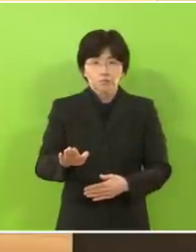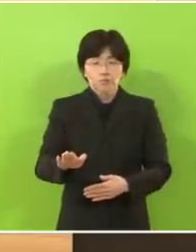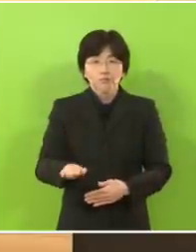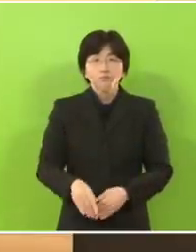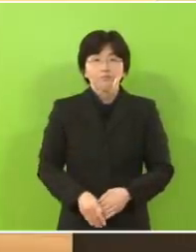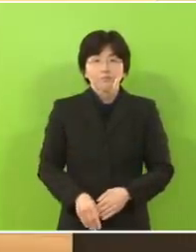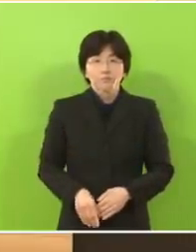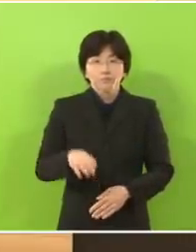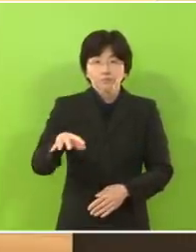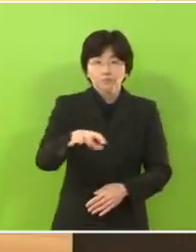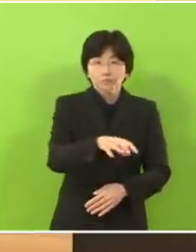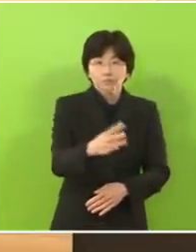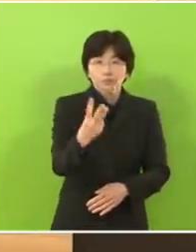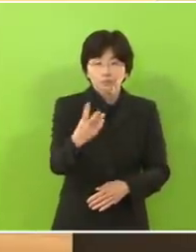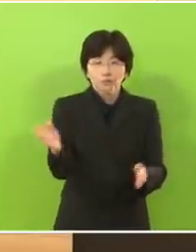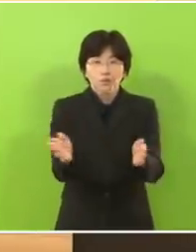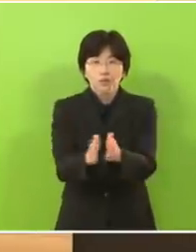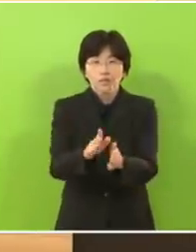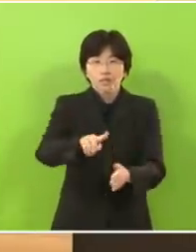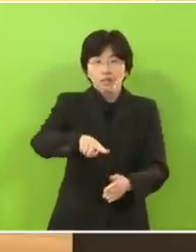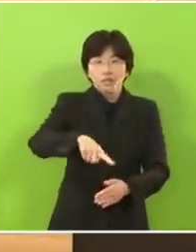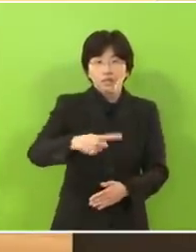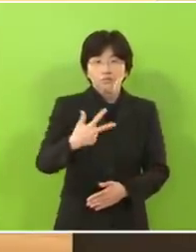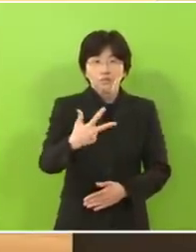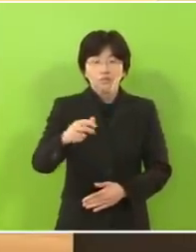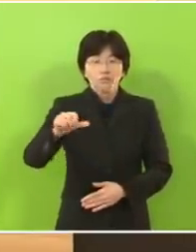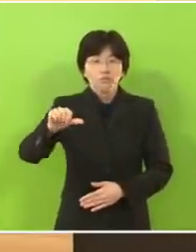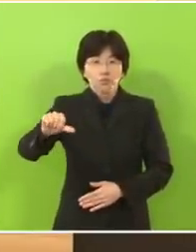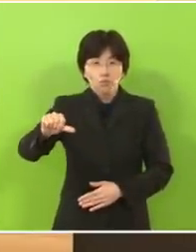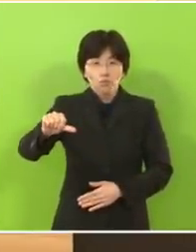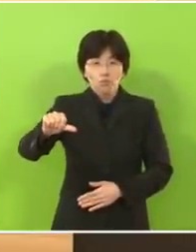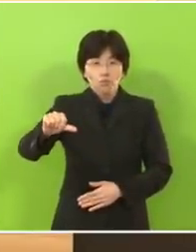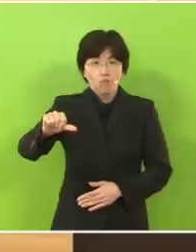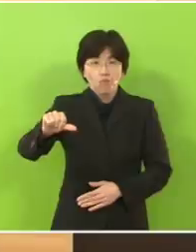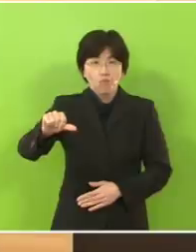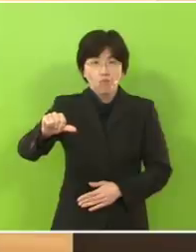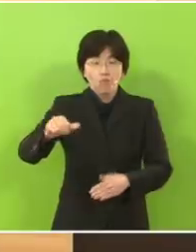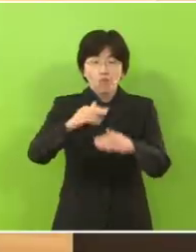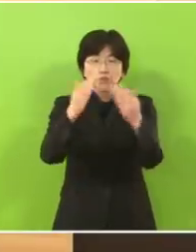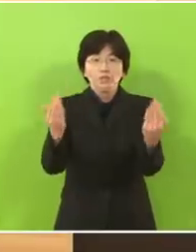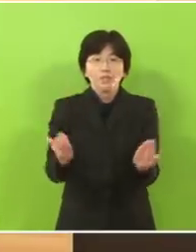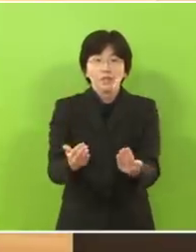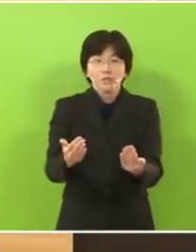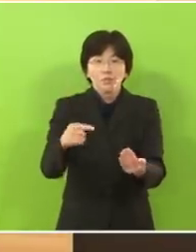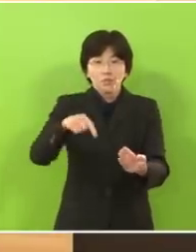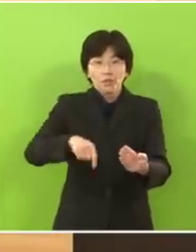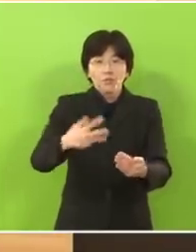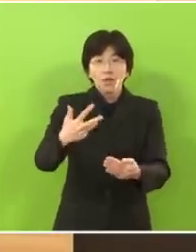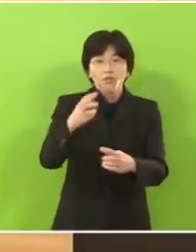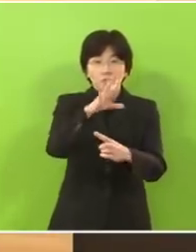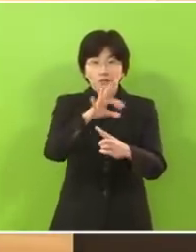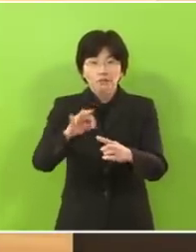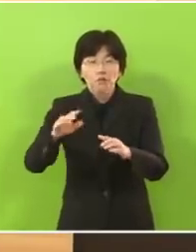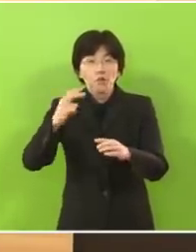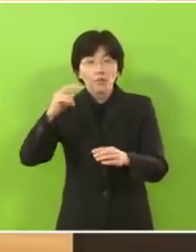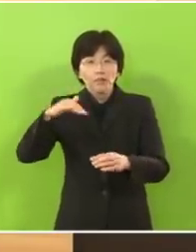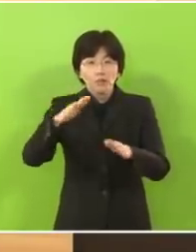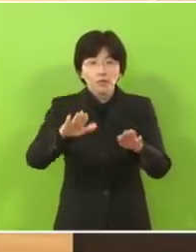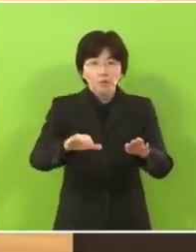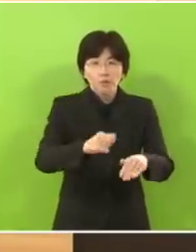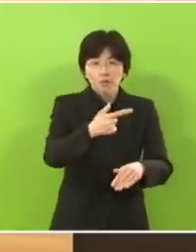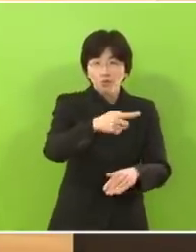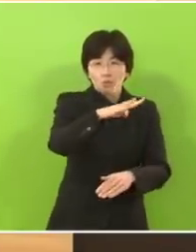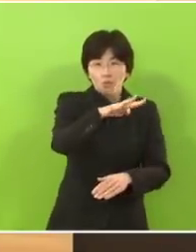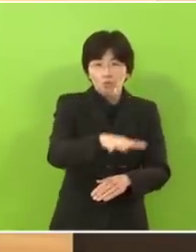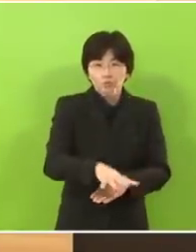この3氏の合計で175名でございますから全体の8割を松山市今治市大津市で